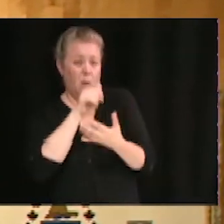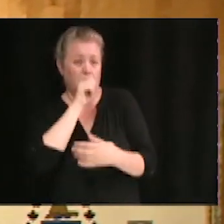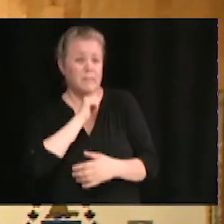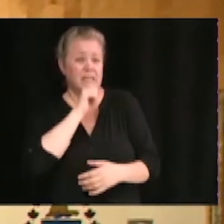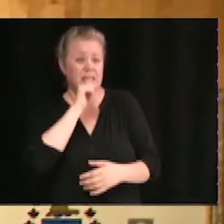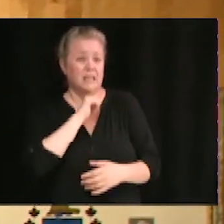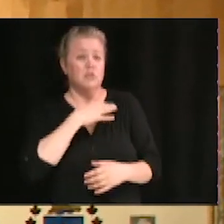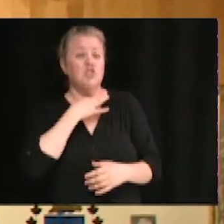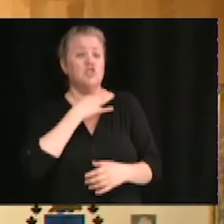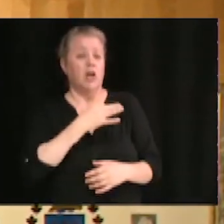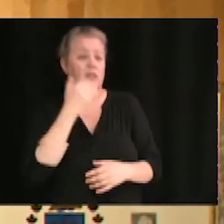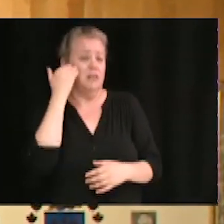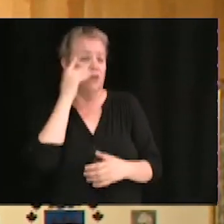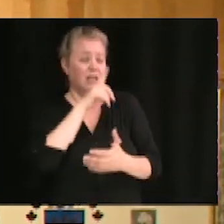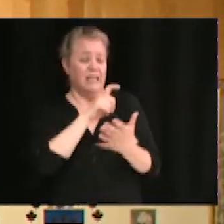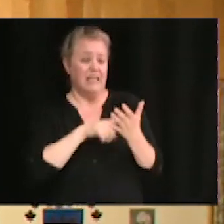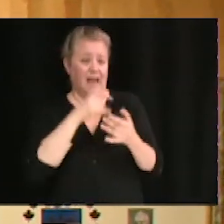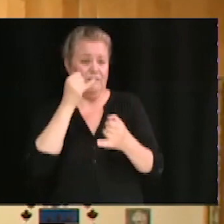va finir.